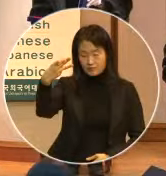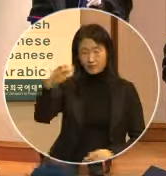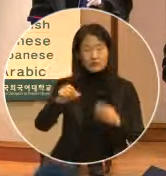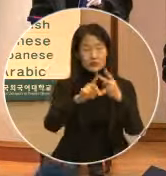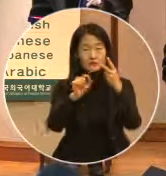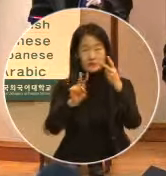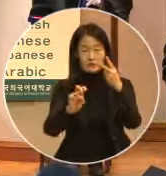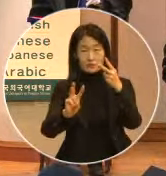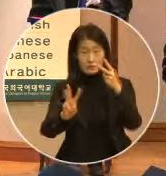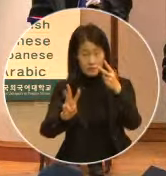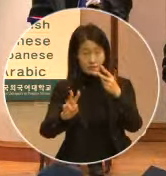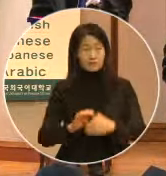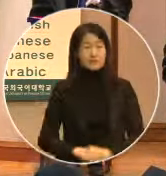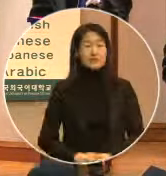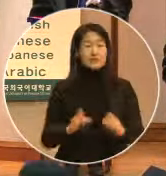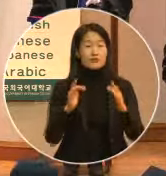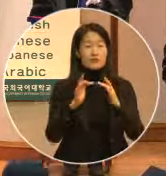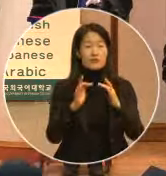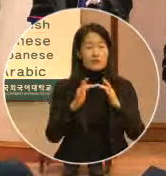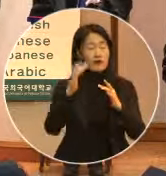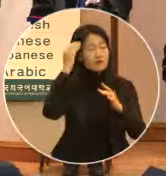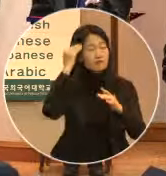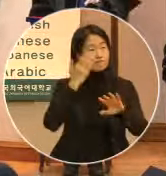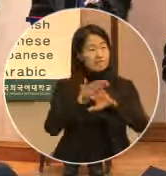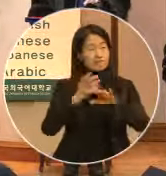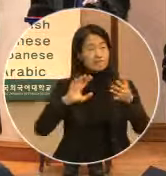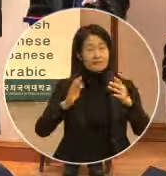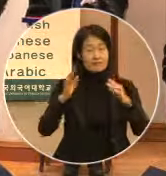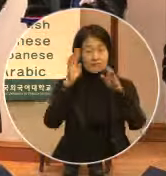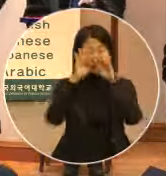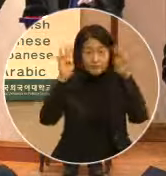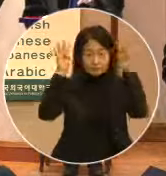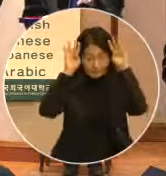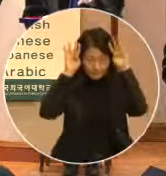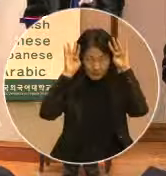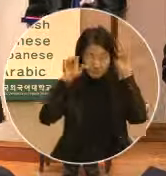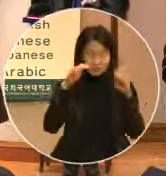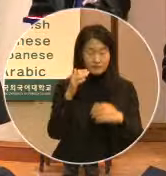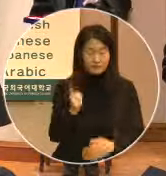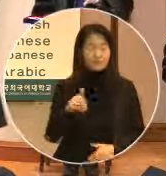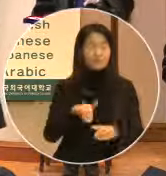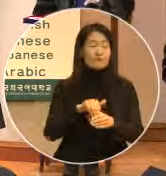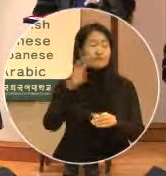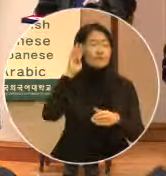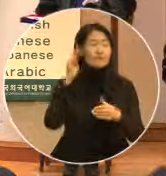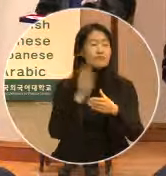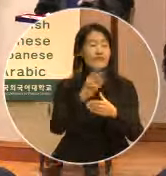2013년 2월 23일 사이버 한국 외국어대학교 총장 문학박사 박천.